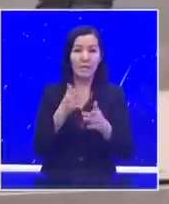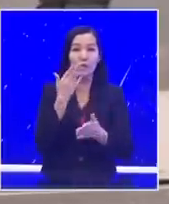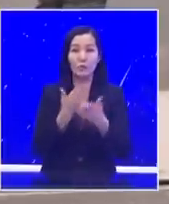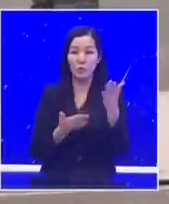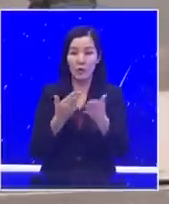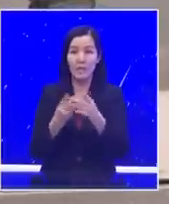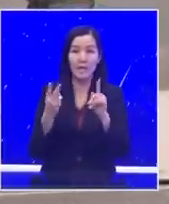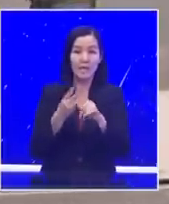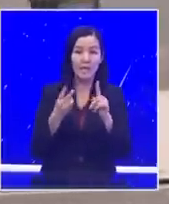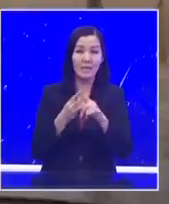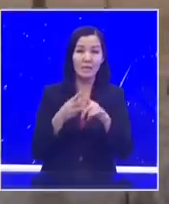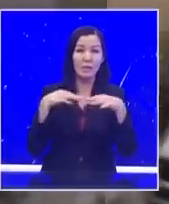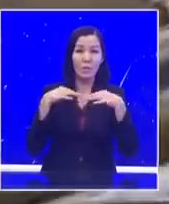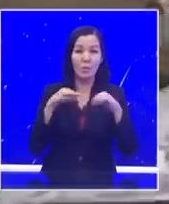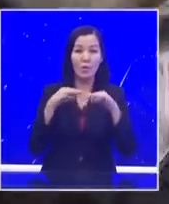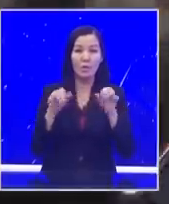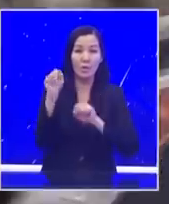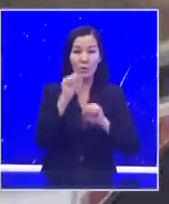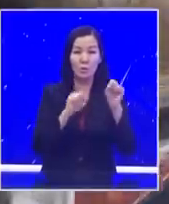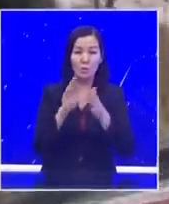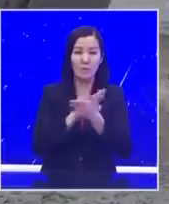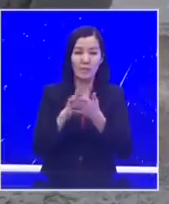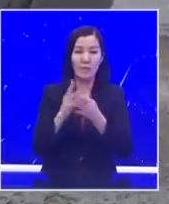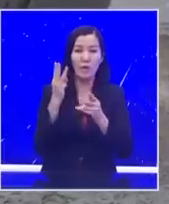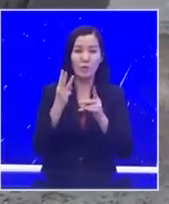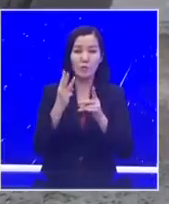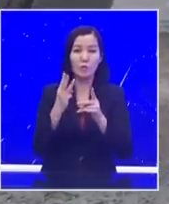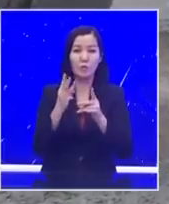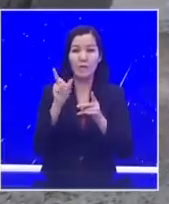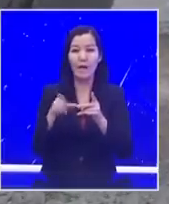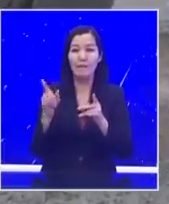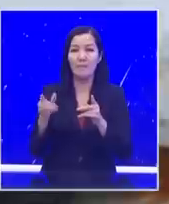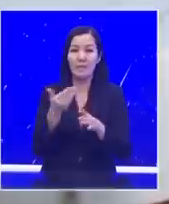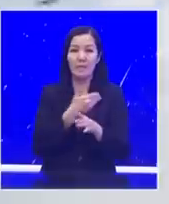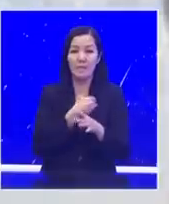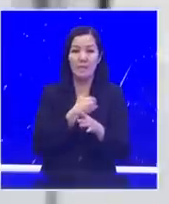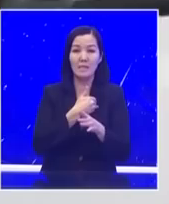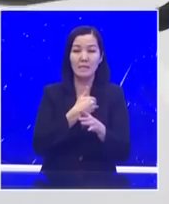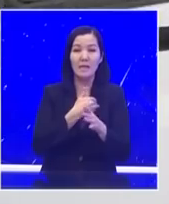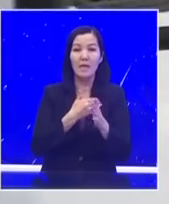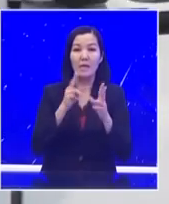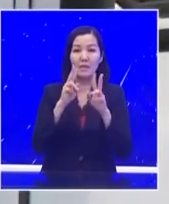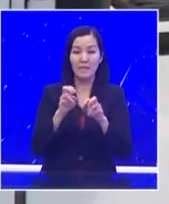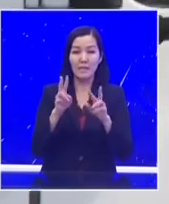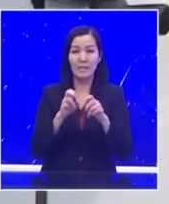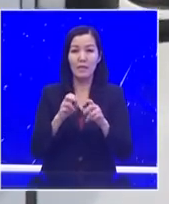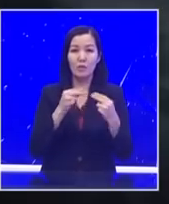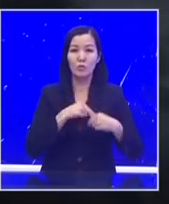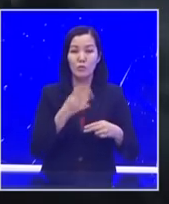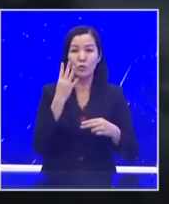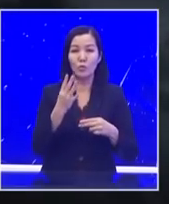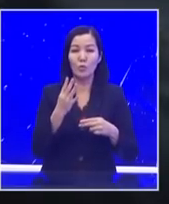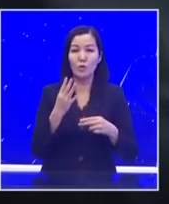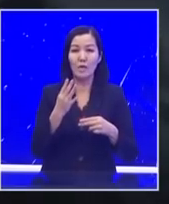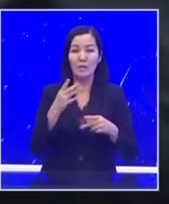сұраса, екіншісі көліктерге залалсыздандыру жүргізеді. Үшіншісі жолаушылардың дене қызуын өлшейді. Мұндай жұмыстар қаланың 4 бұрышында